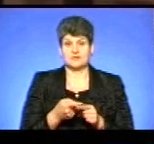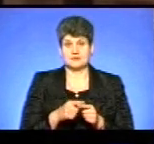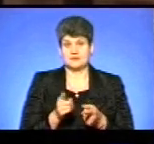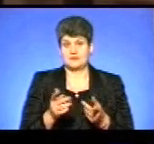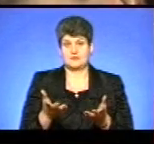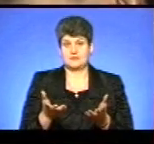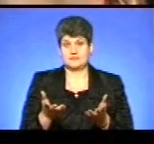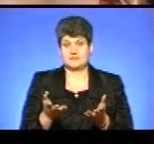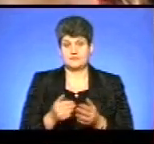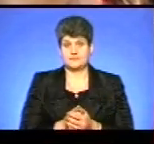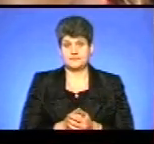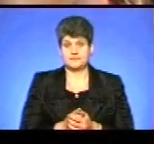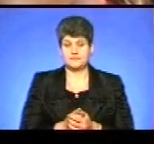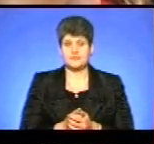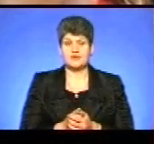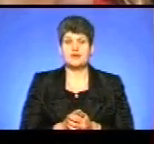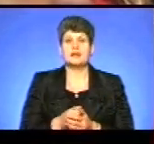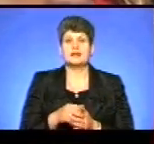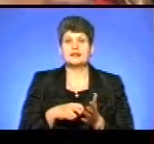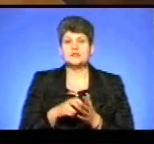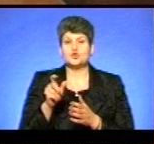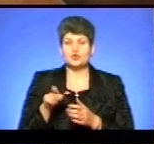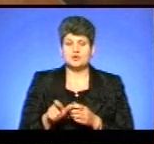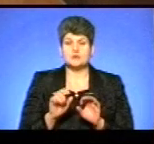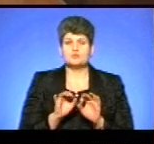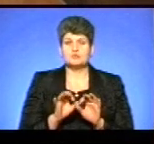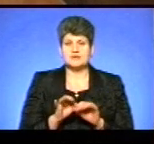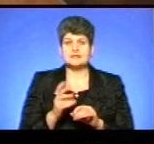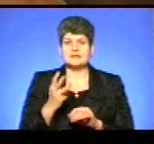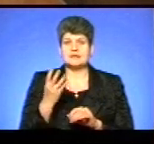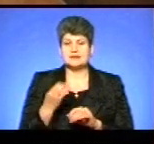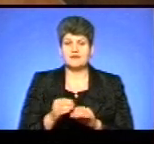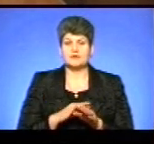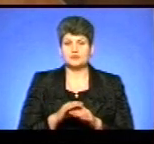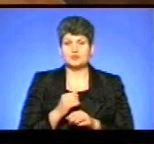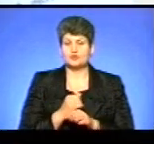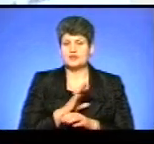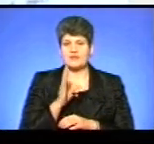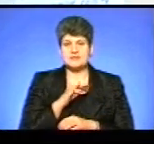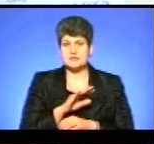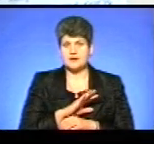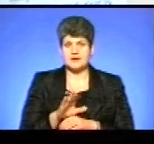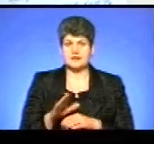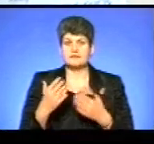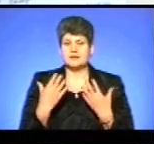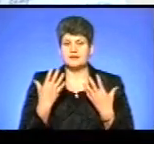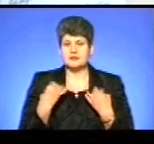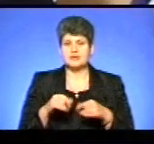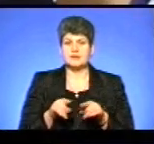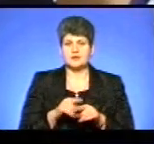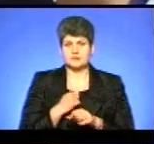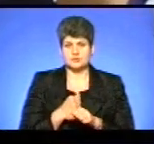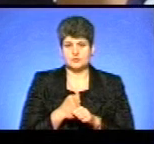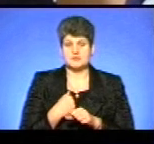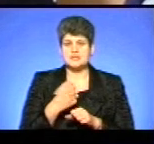я не знаю, чи то реально. Листоноша Тетяна Марищук розповідає, за 3 дні виконати роботу не встигає. На вихідні теж працює.